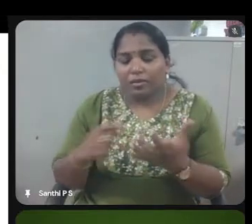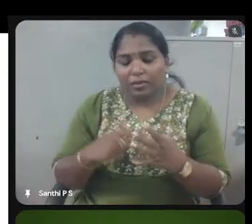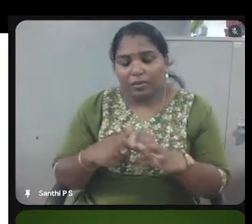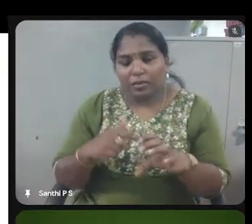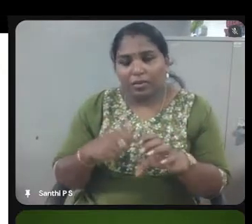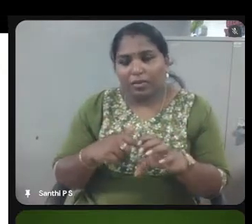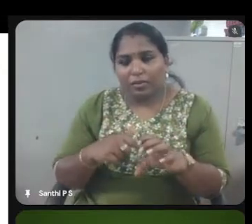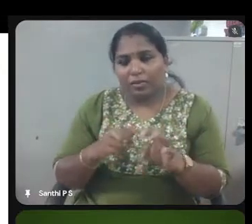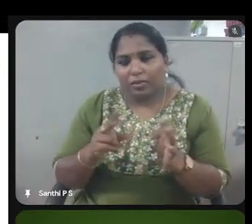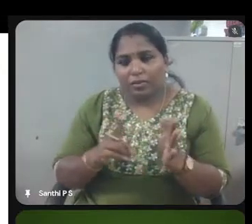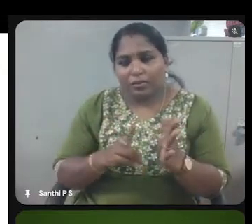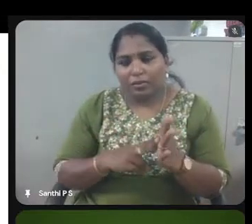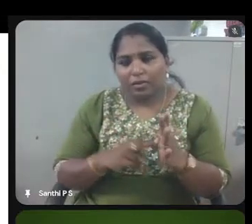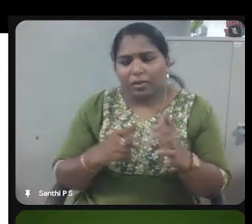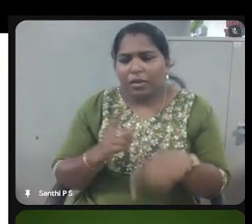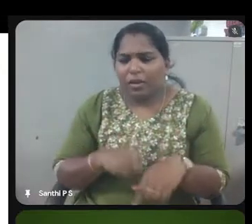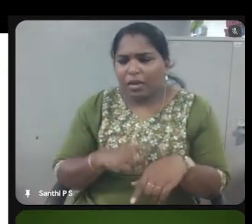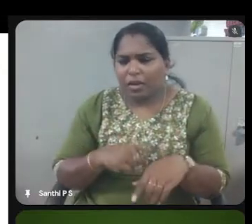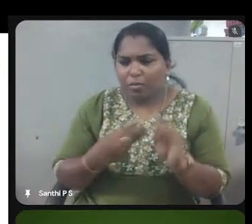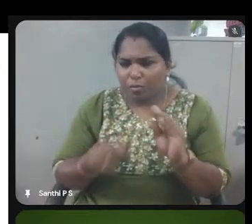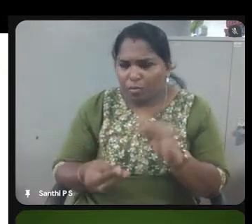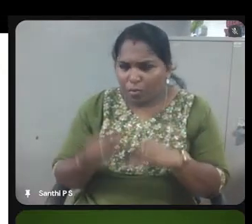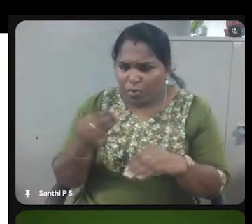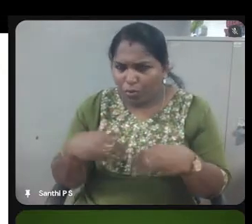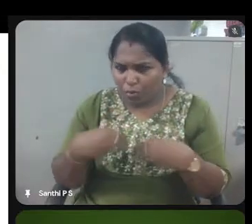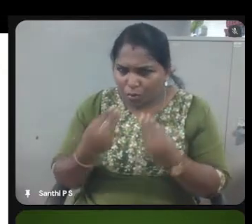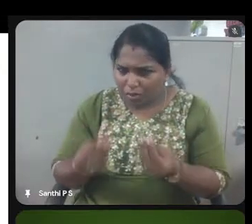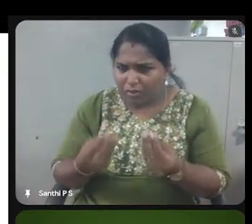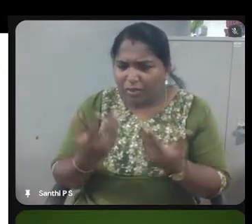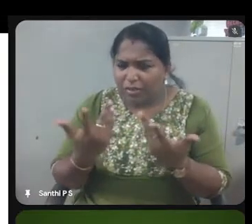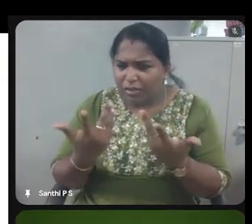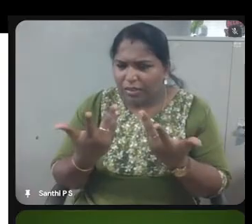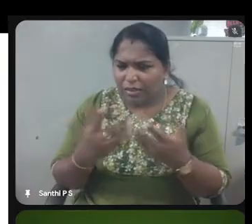സ്വാധീനിക്കുന്നതിന് അതിനെന്തെങ്കിലും അങ്ങനെ എന്തെങ്കിലും ഉണ്ടോ?